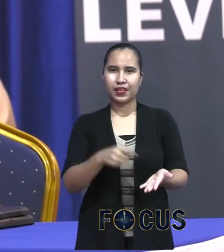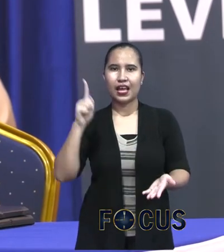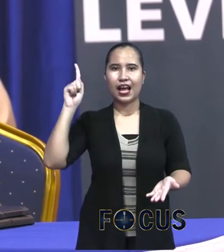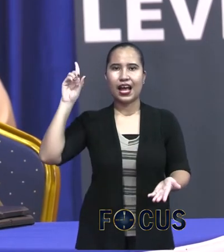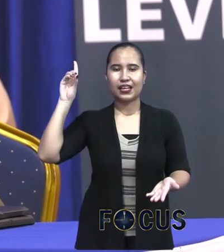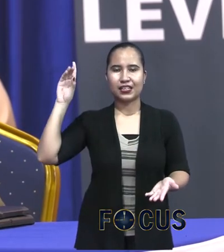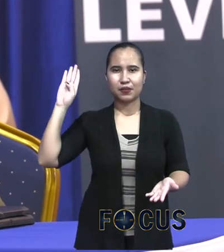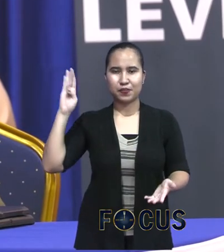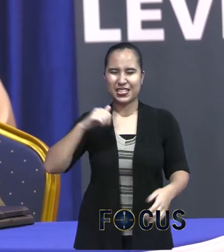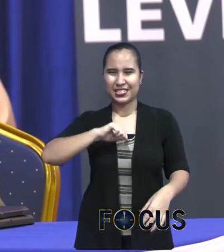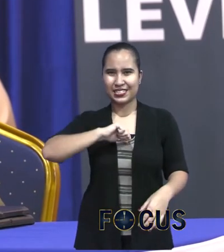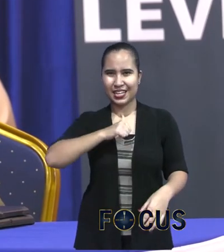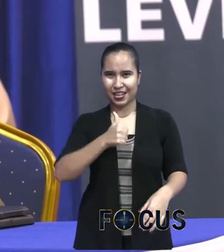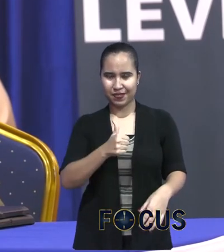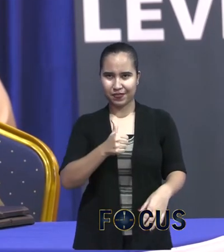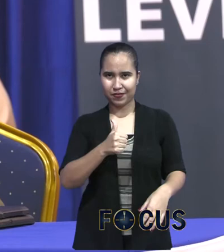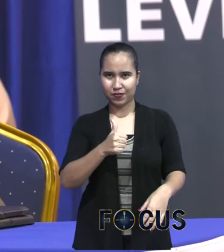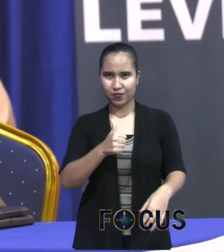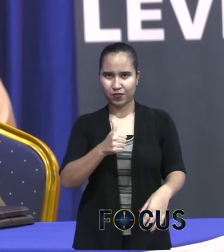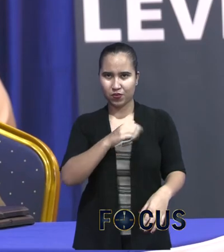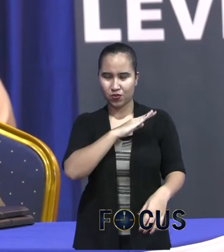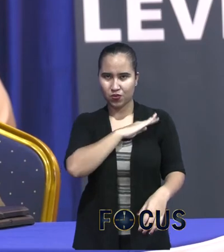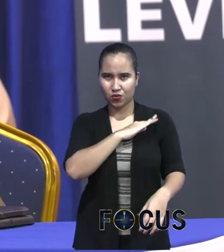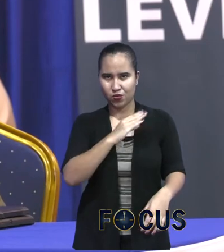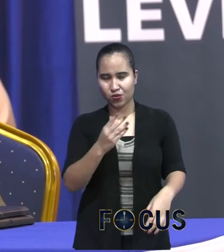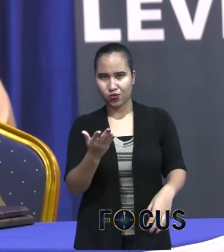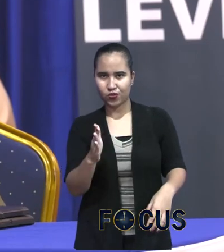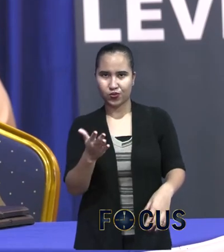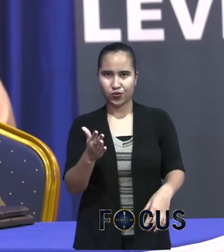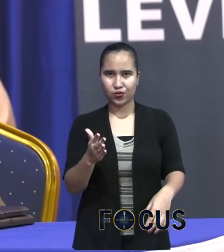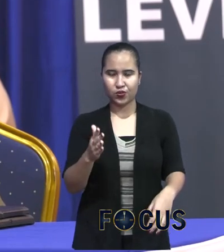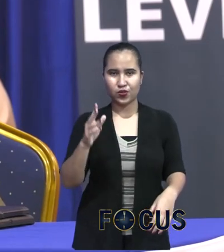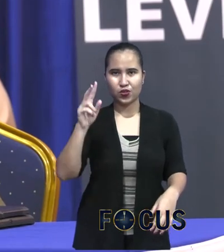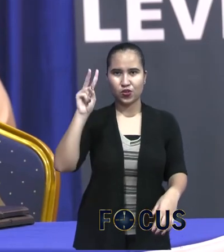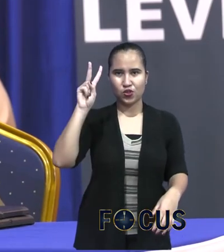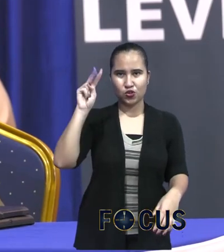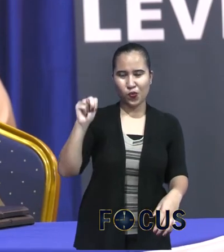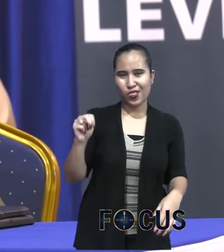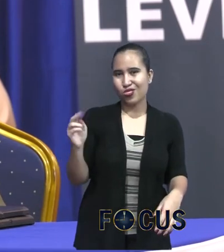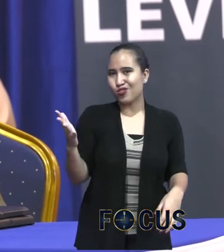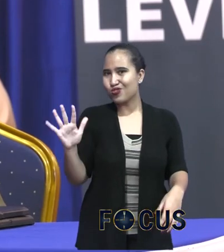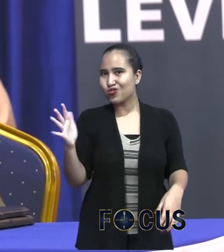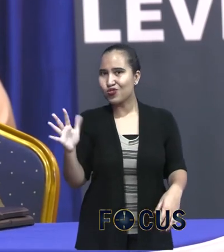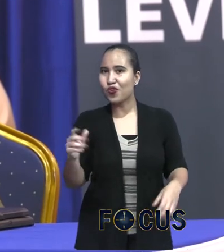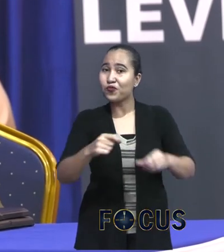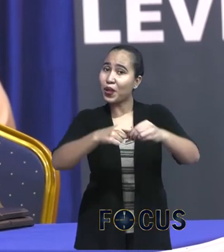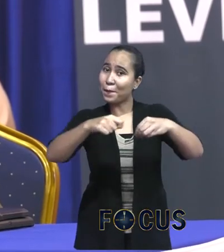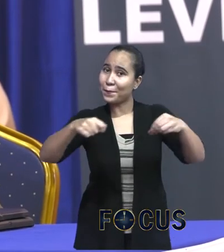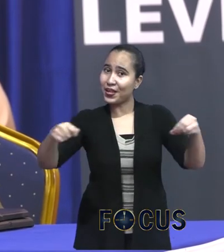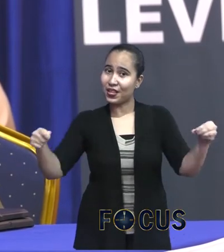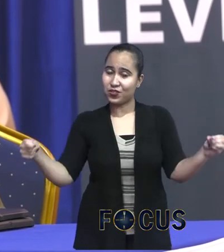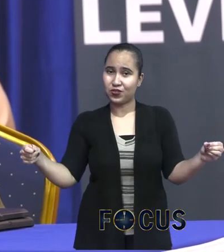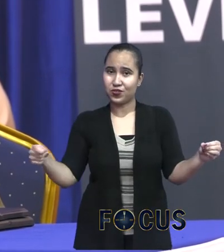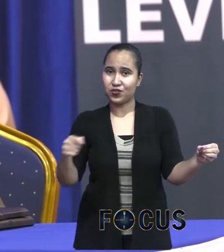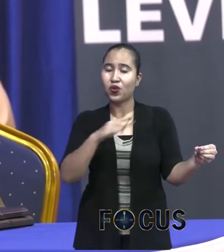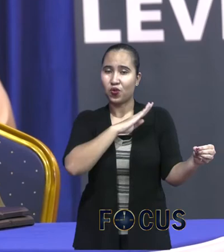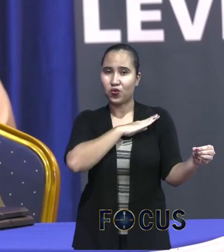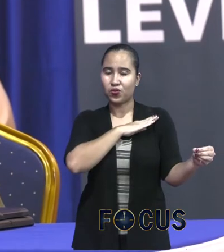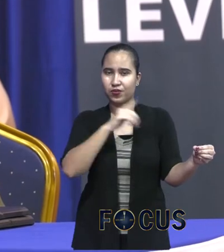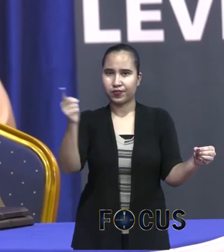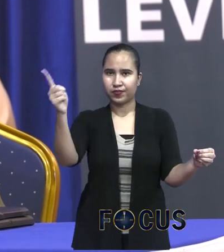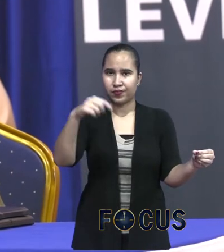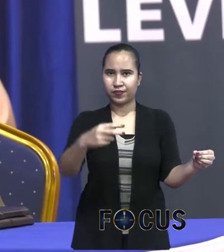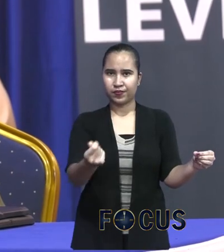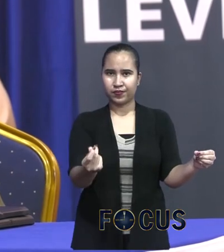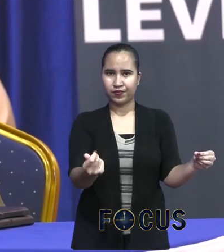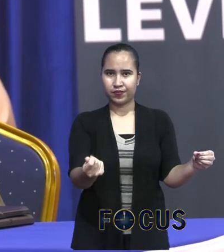zelf is er met nog wat komt, zo'n 20 zoveel miljoen ook. En dat heeft allemaal te maken